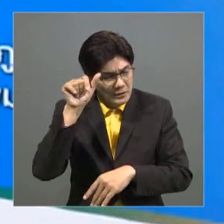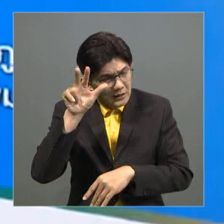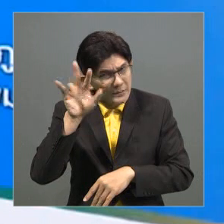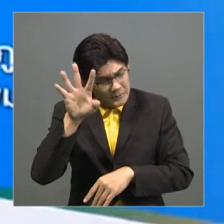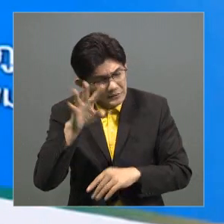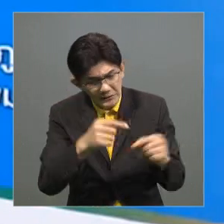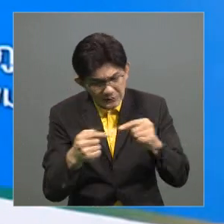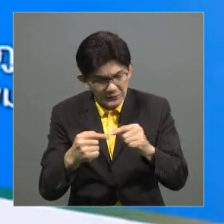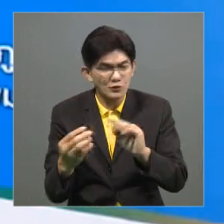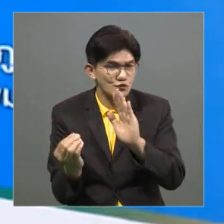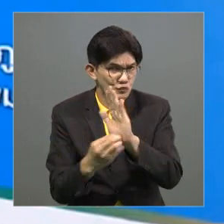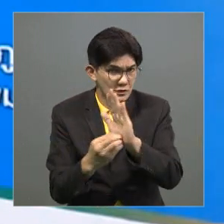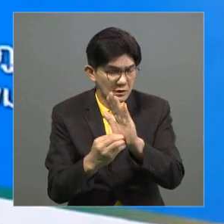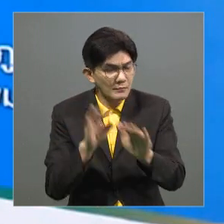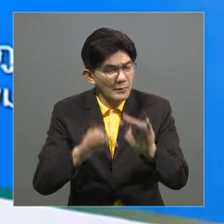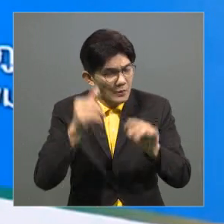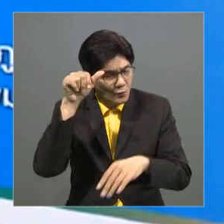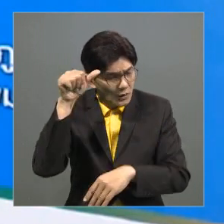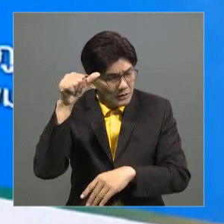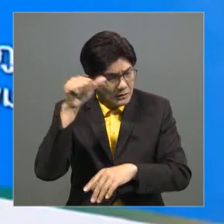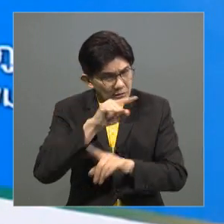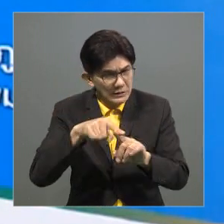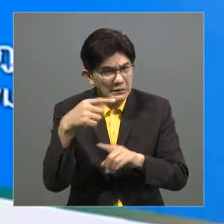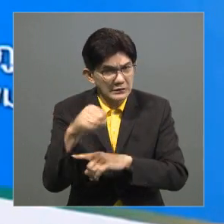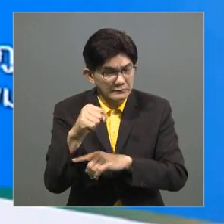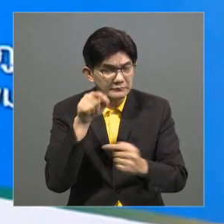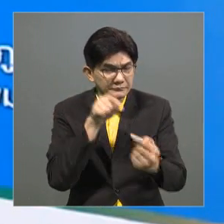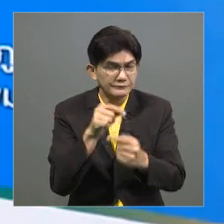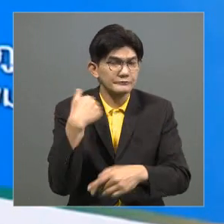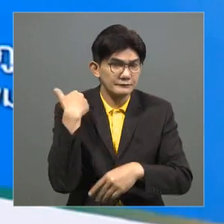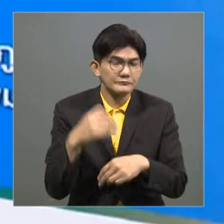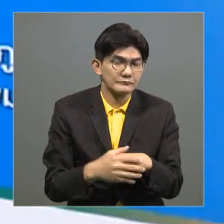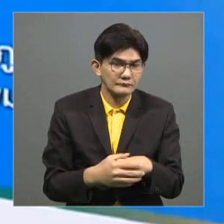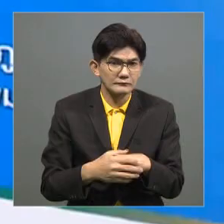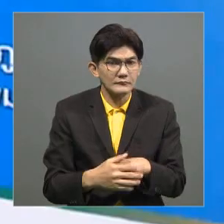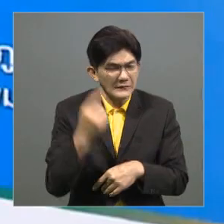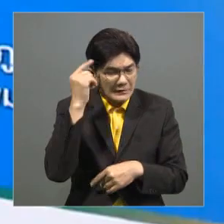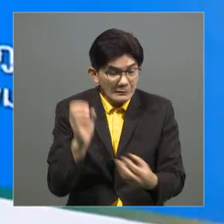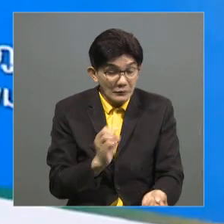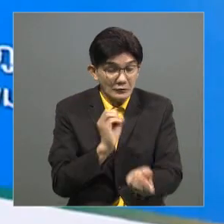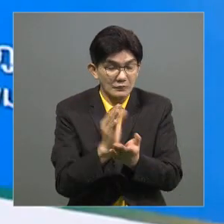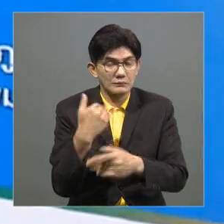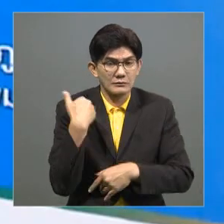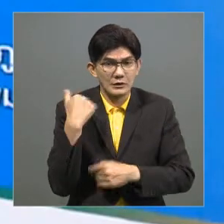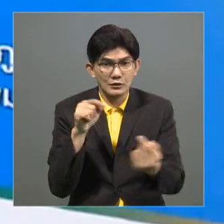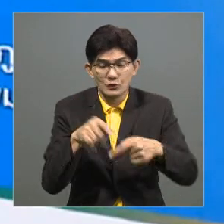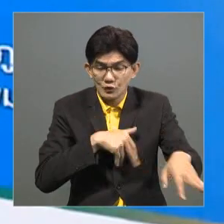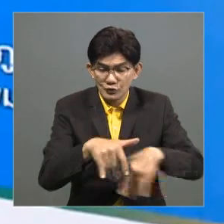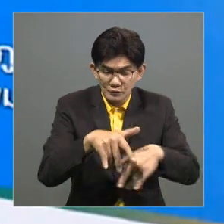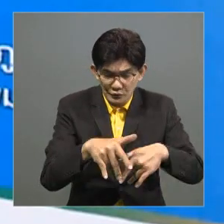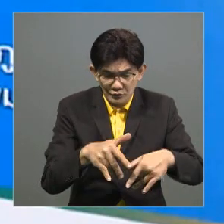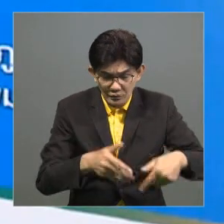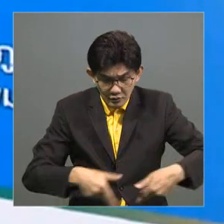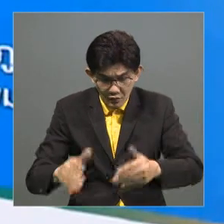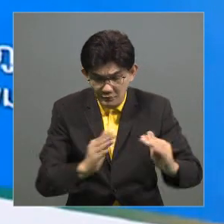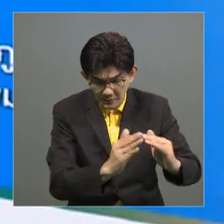าถึงกรุงเทพนะครับประมาณสักวันที่10นะครับก็คาดการว่าปริมาณน้ำตรงนี้ครับก็จะมีผลกระทบในพื้นที่ชุมชนริมตลิ่งนะครับ